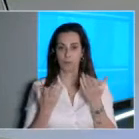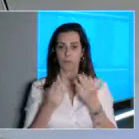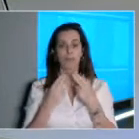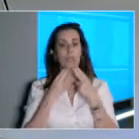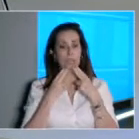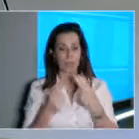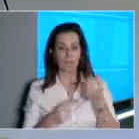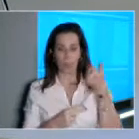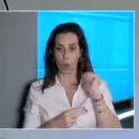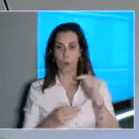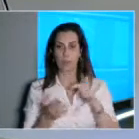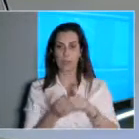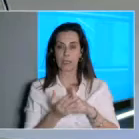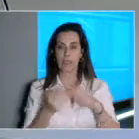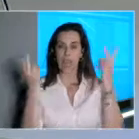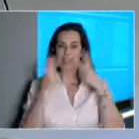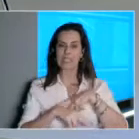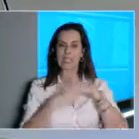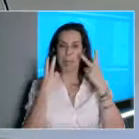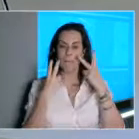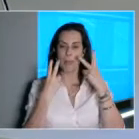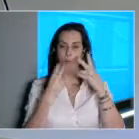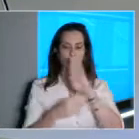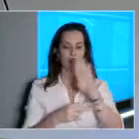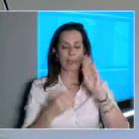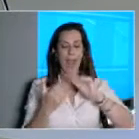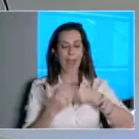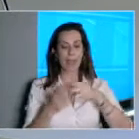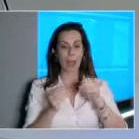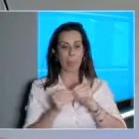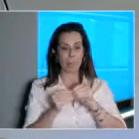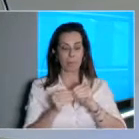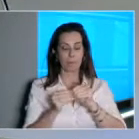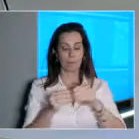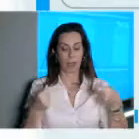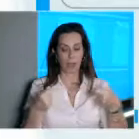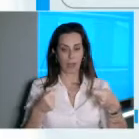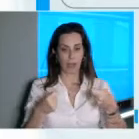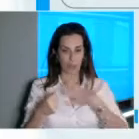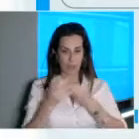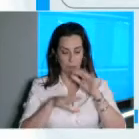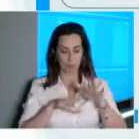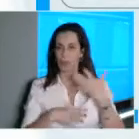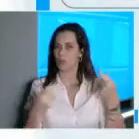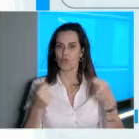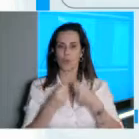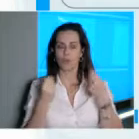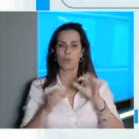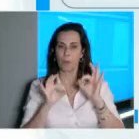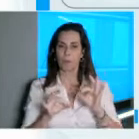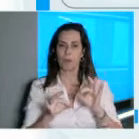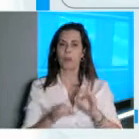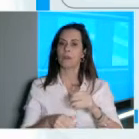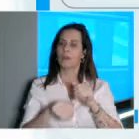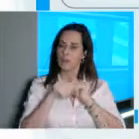כאן 11 אתמול, אודות ההסכמים הקואליציונים שנתניהו חתם אליהם עם השותפות השונות וכתב. אין כמו שותפים טובים